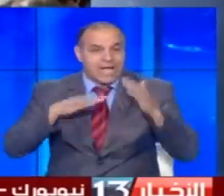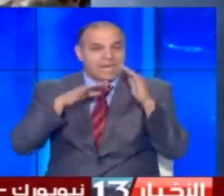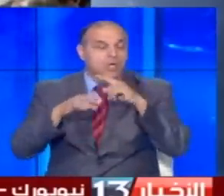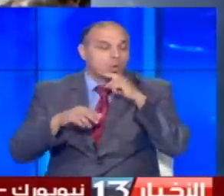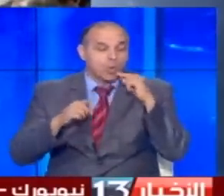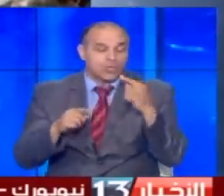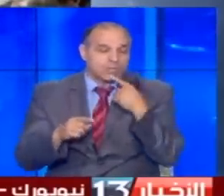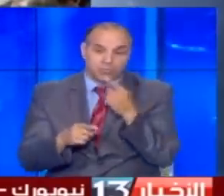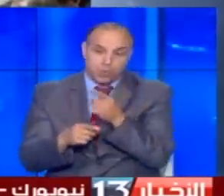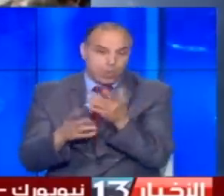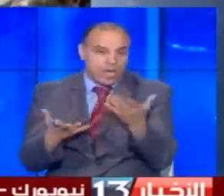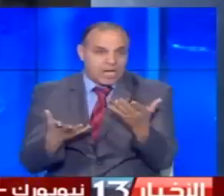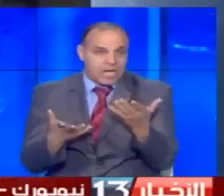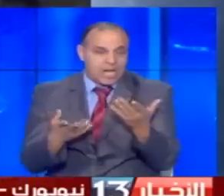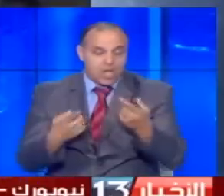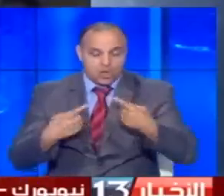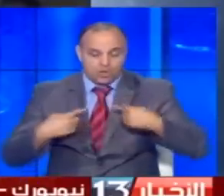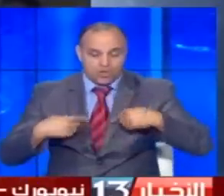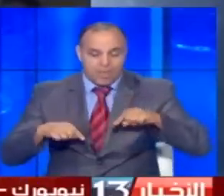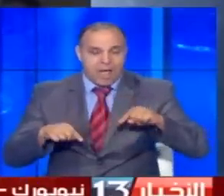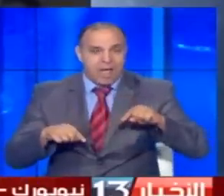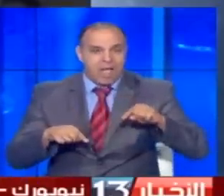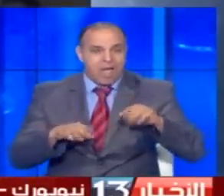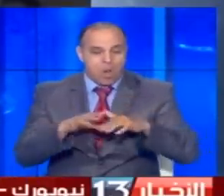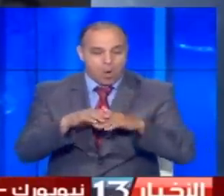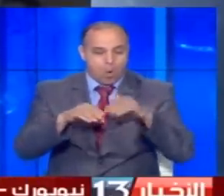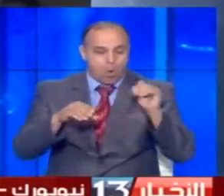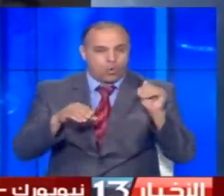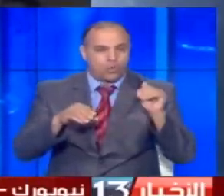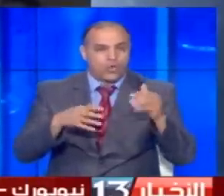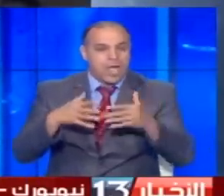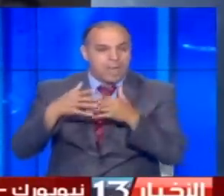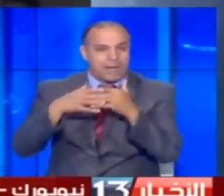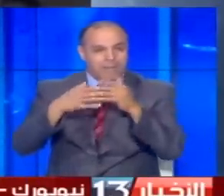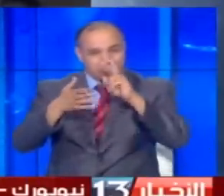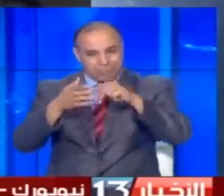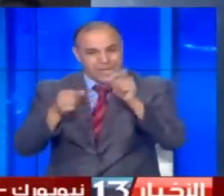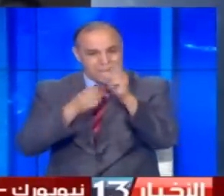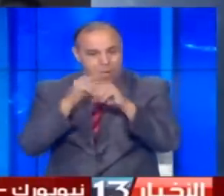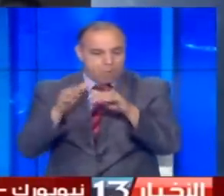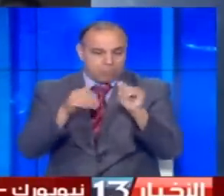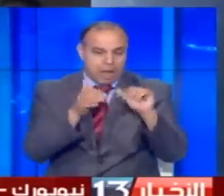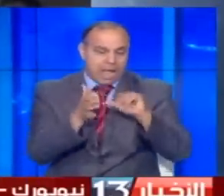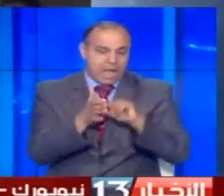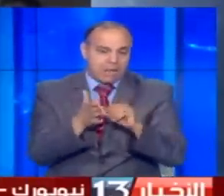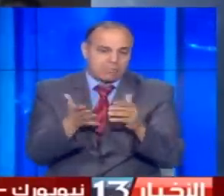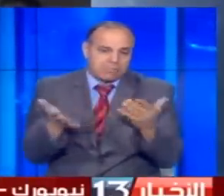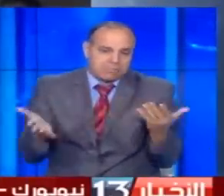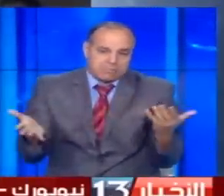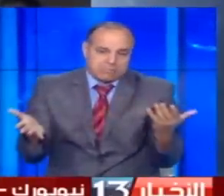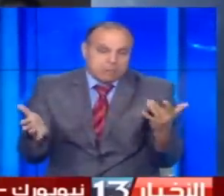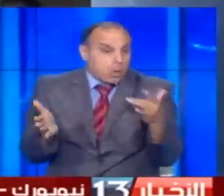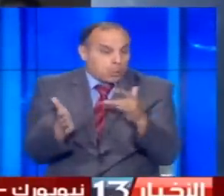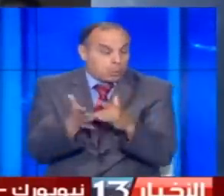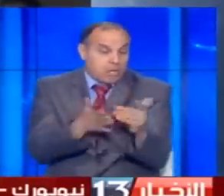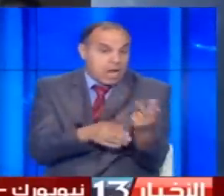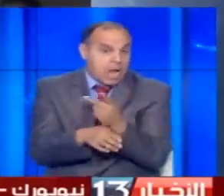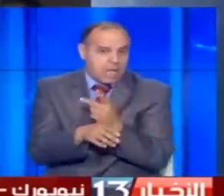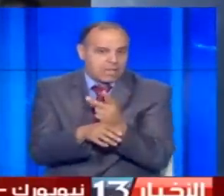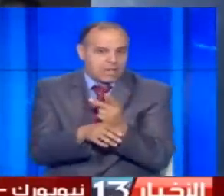سيرجي لافروف خلال الاجتماع ان خروج الولايات المتحده من الاتفاق النووي مع ايران يشكل تهديدا خطيرا